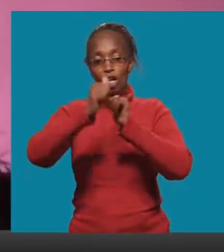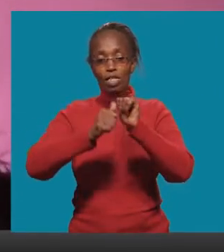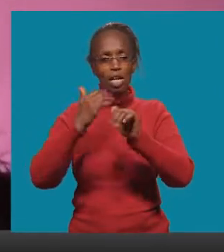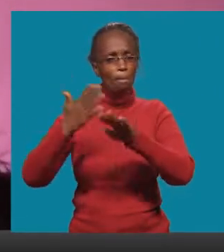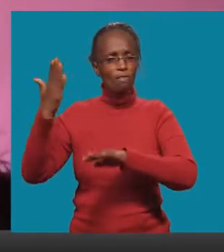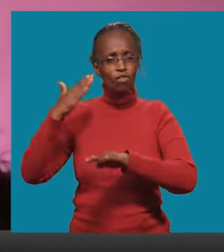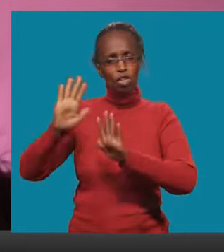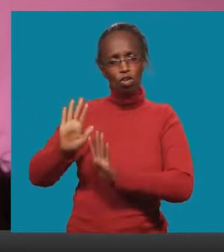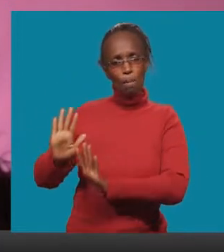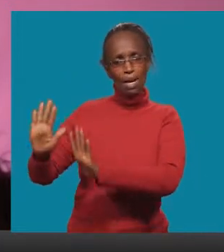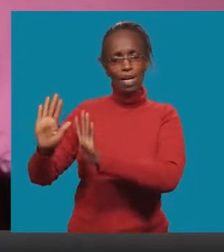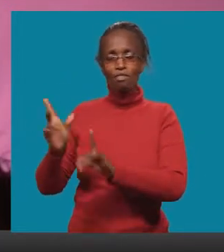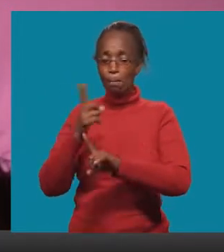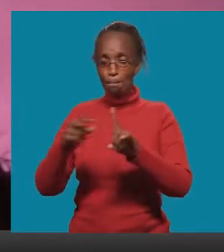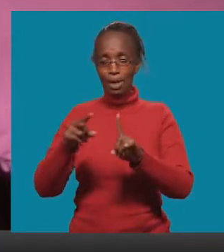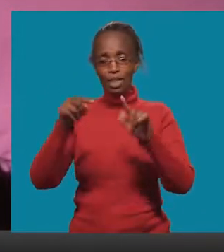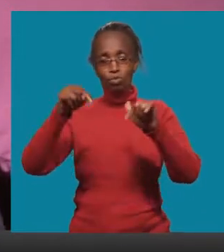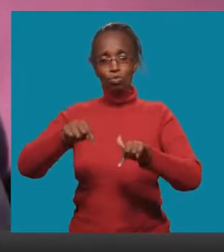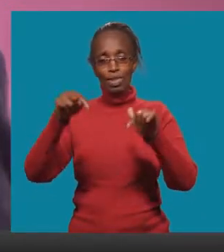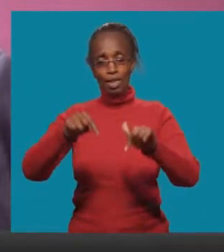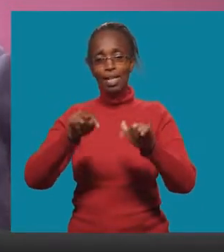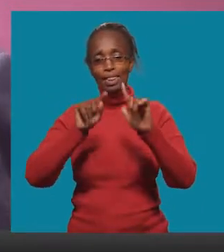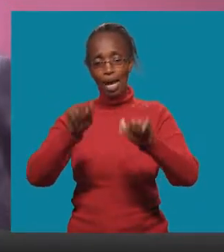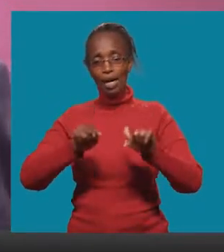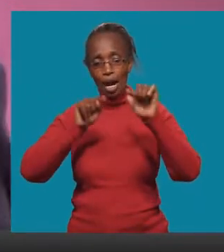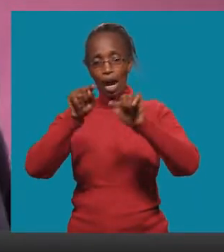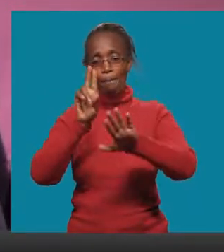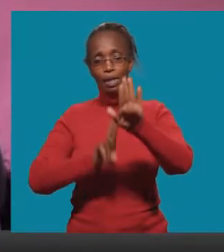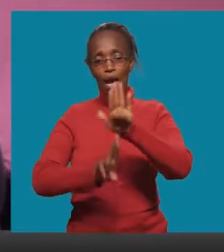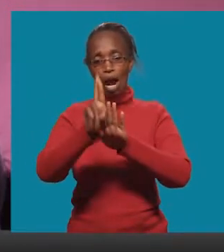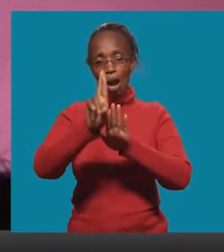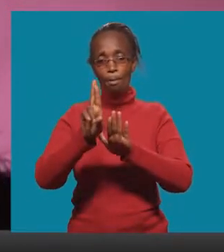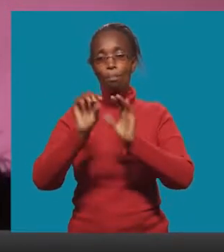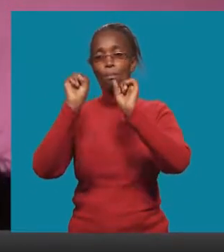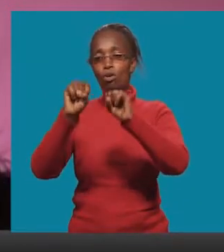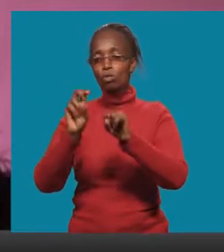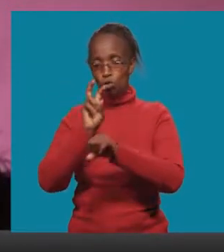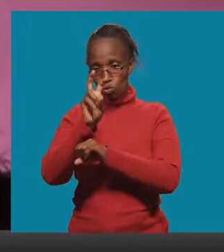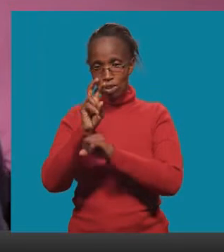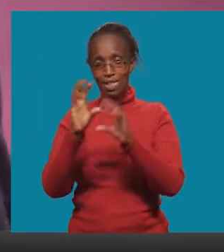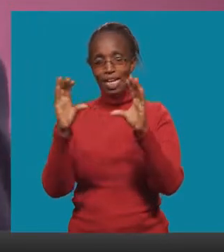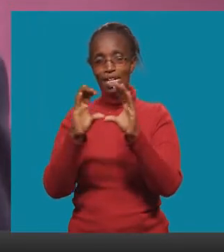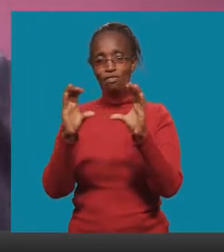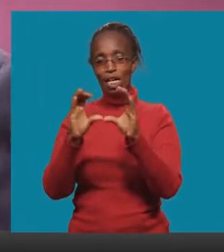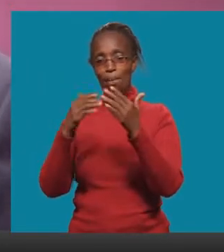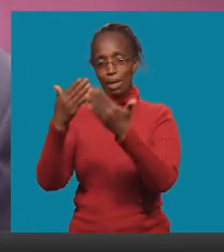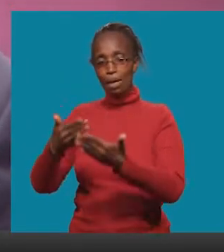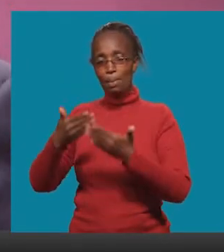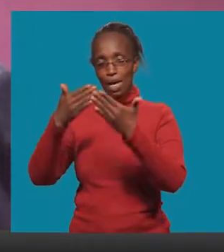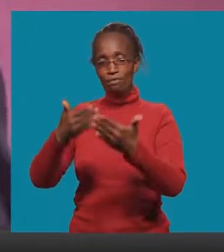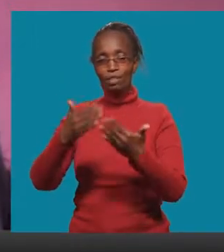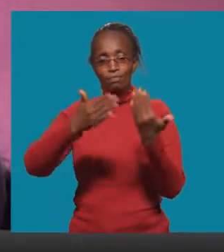happy. They used to be left there behind, but they are coming. Today you'll see them be rewarded with